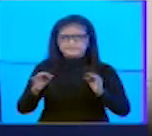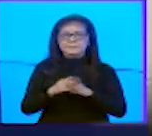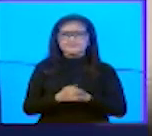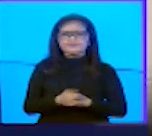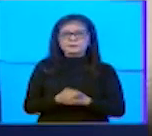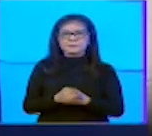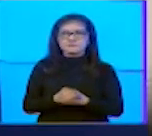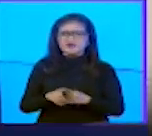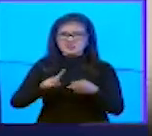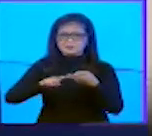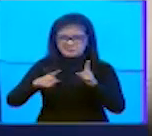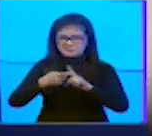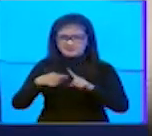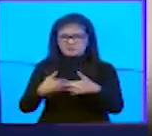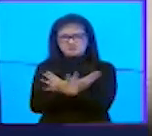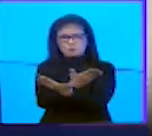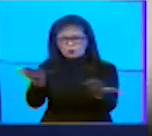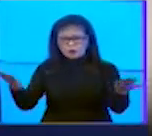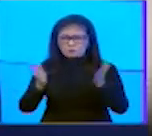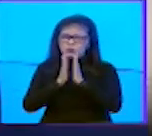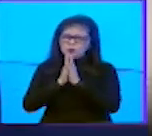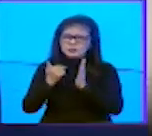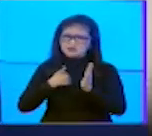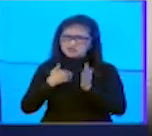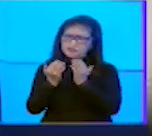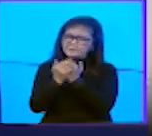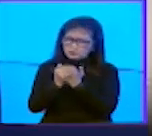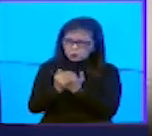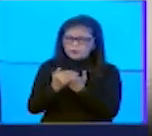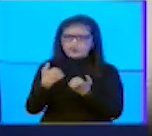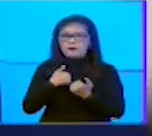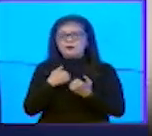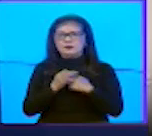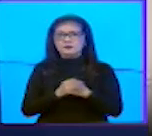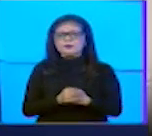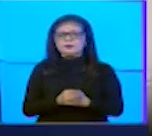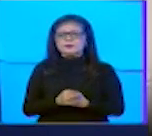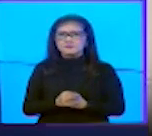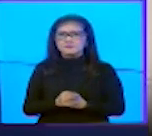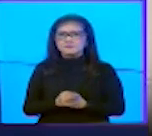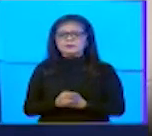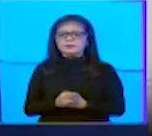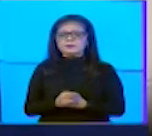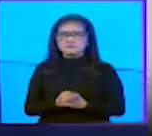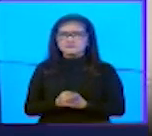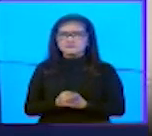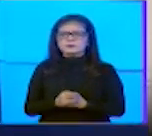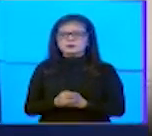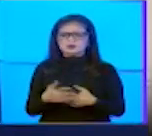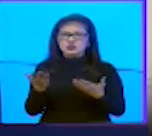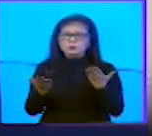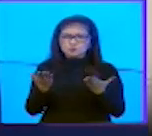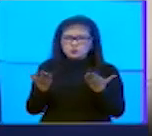mohon didoakan ya, karena doa itu bisa menjadi jalan berubahnya dari satu takdir ke takdir oleh Allah